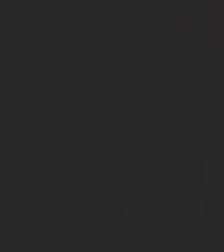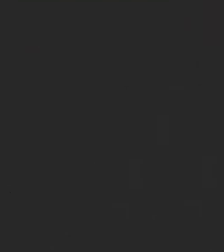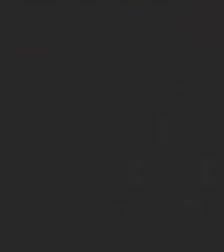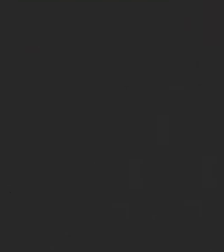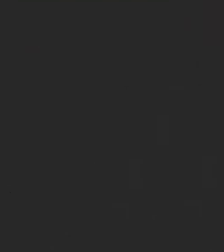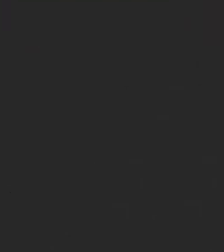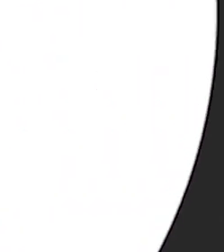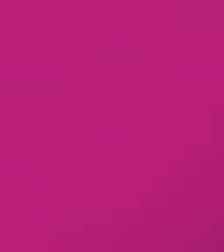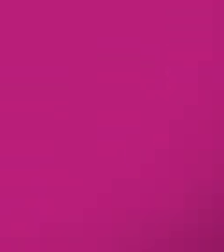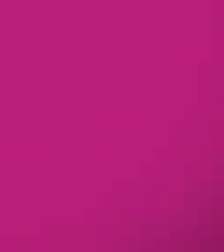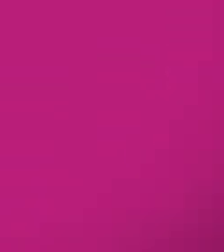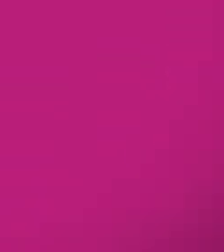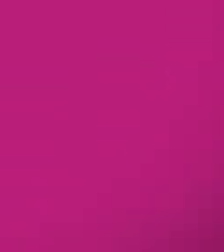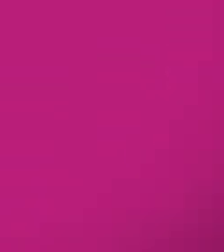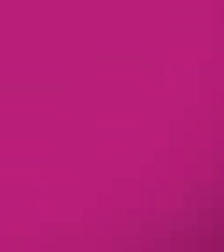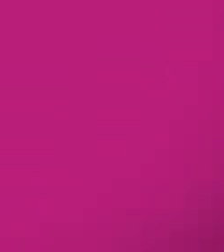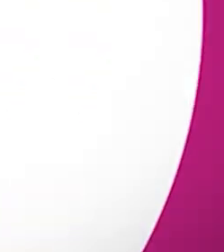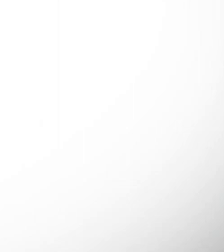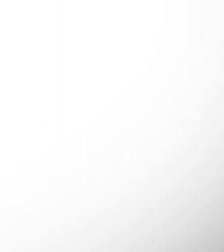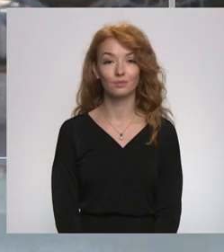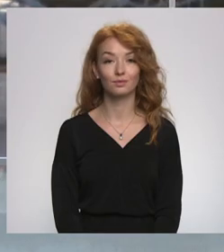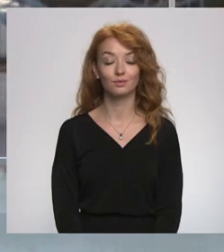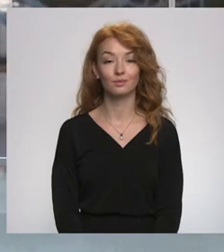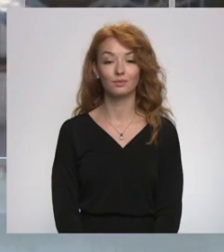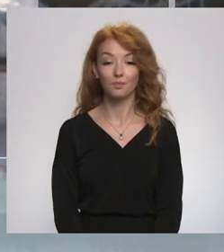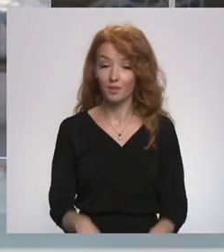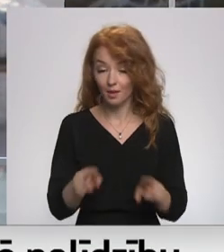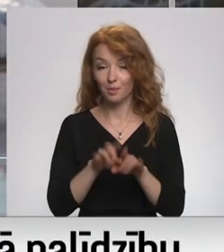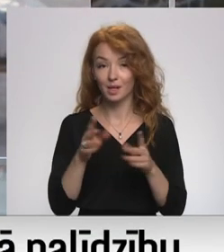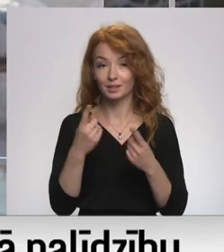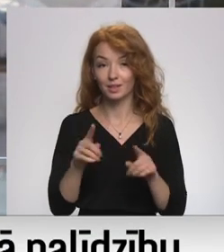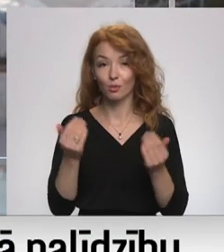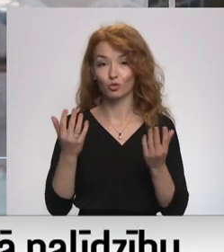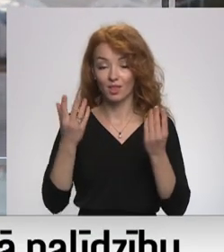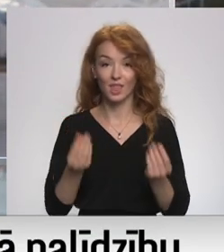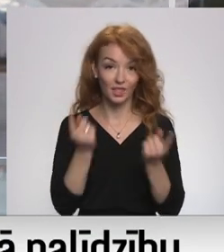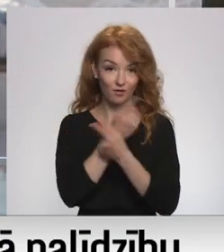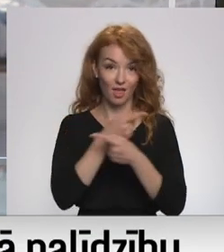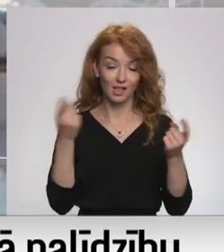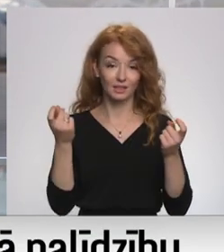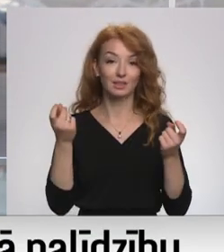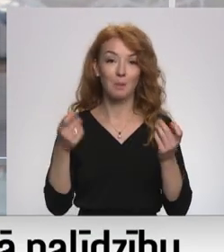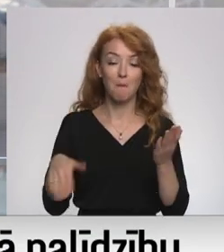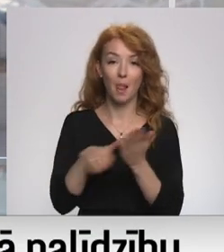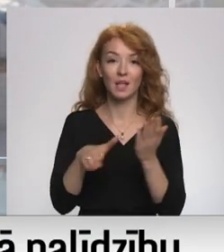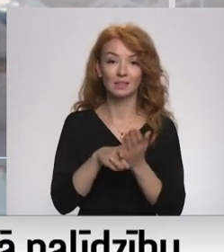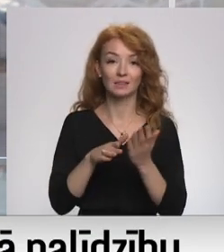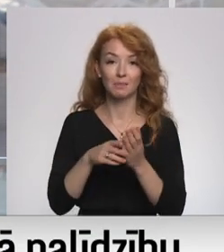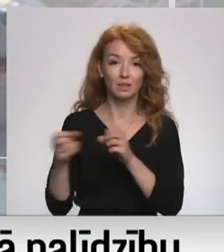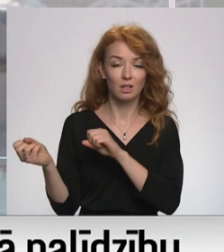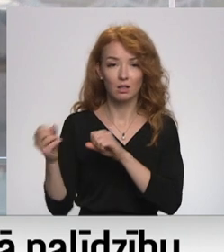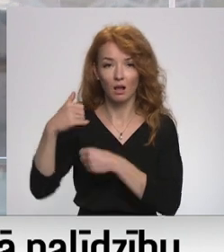Re, viss ēters ir te! Un vēl par citām šodienas vēstīm – palīdzības krava ar siltajām